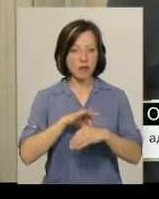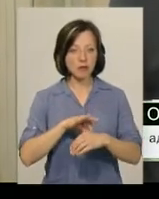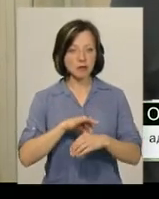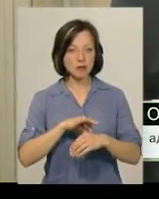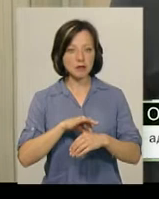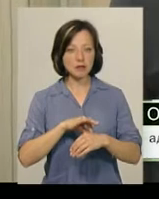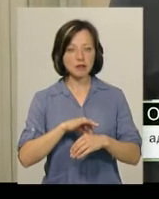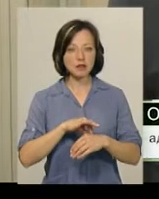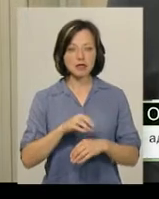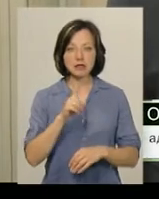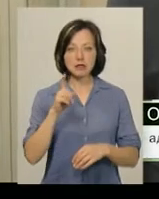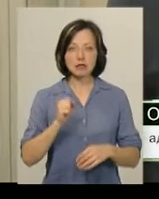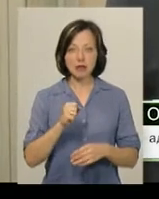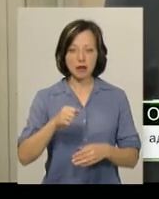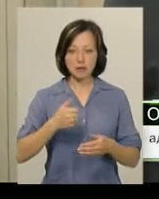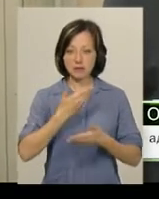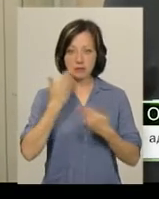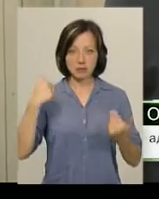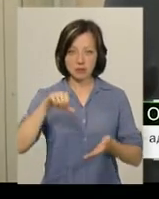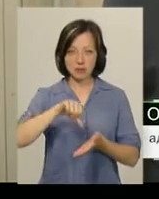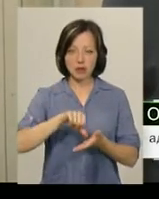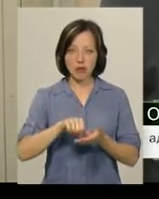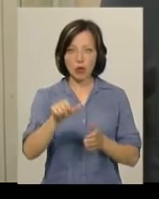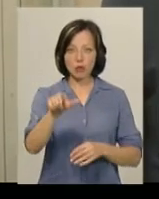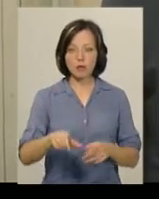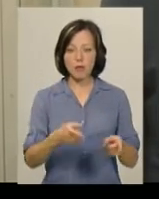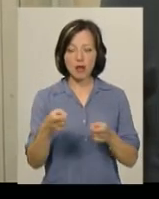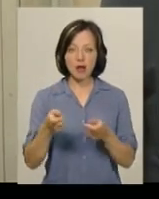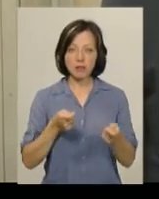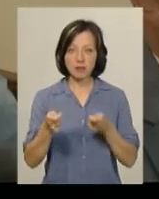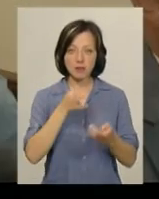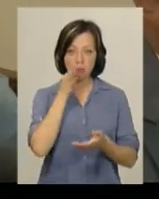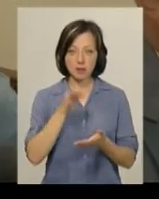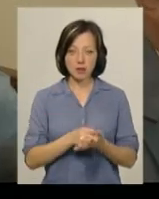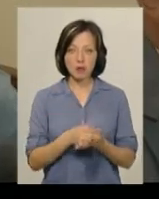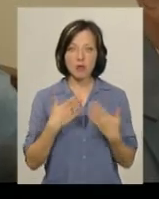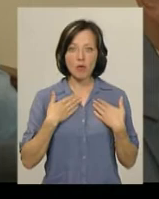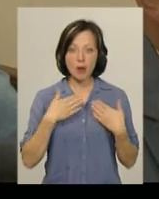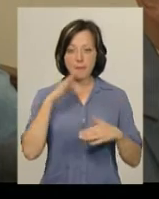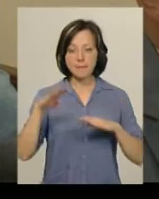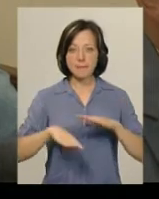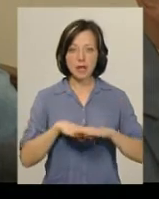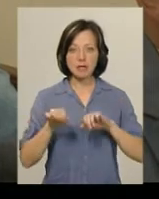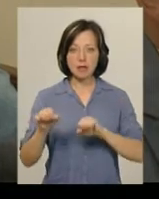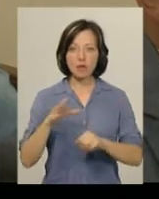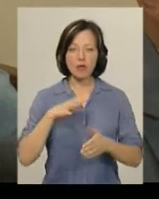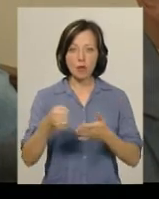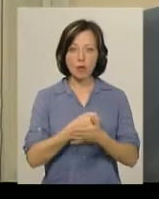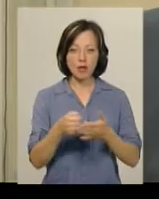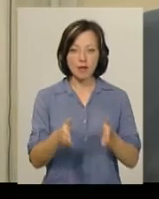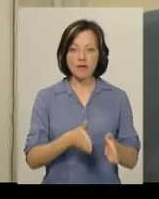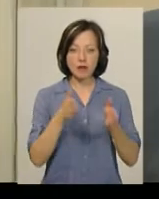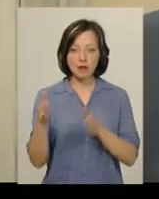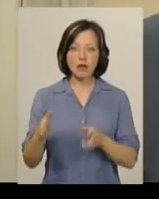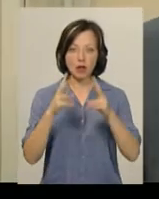за відсутності особи, яка притягується до адмінної відповідальності. Моїм підзахисним було подано клопотання про відкладення